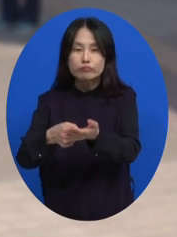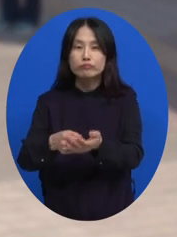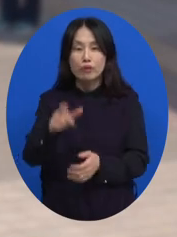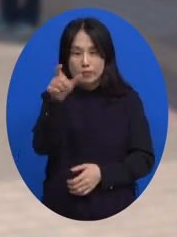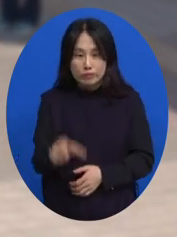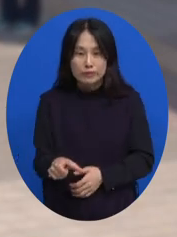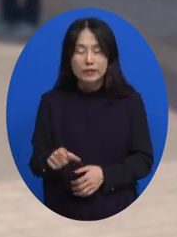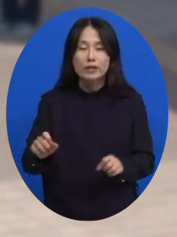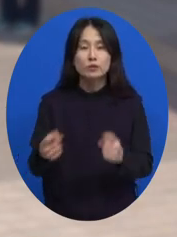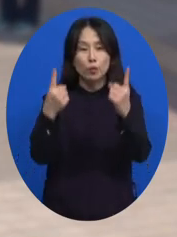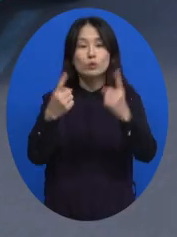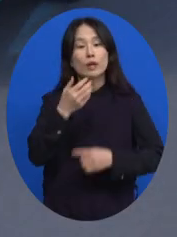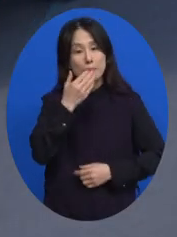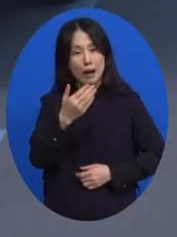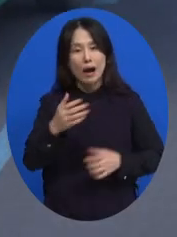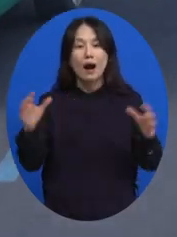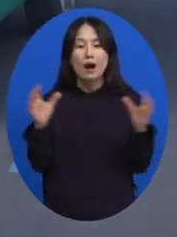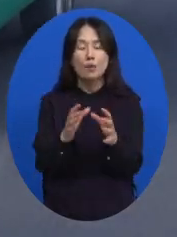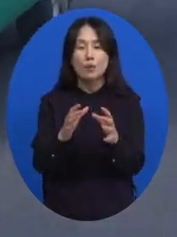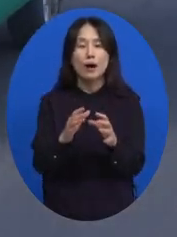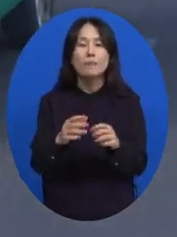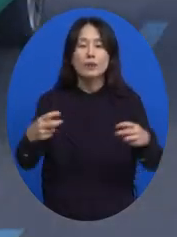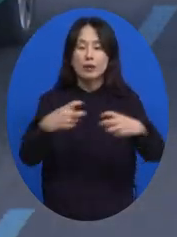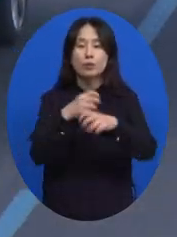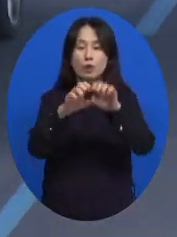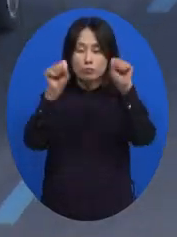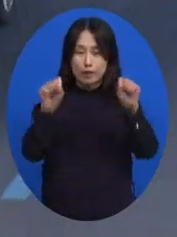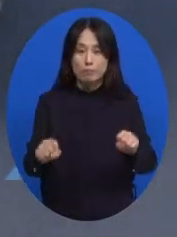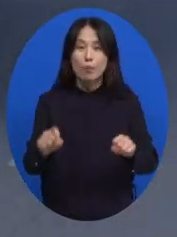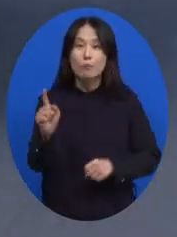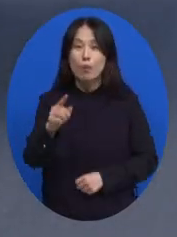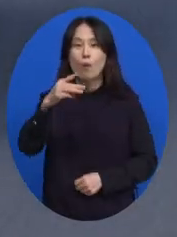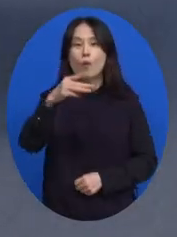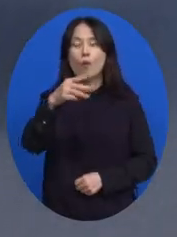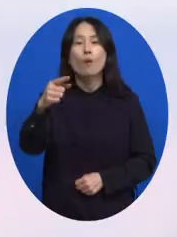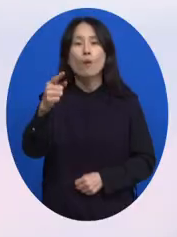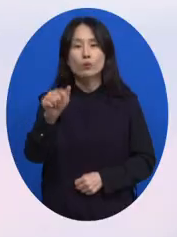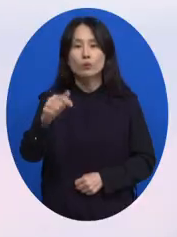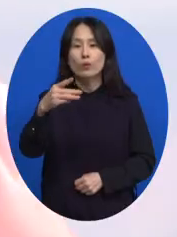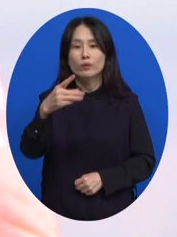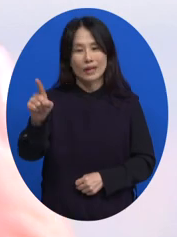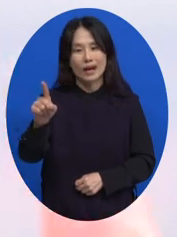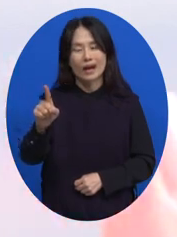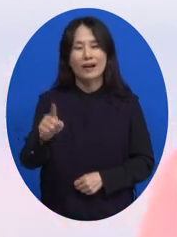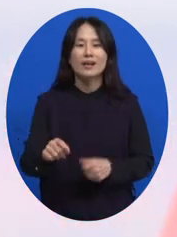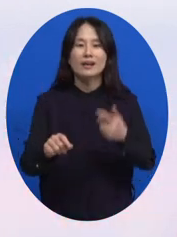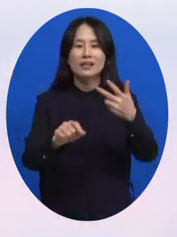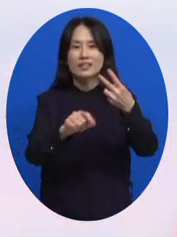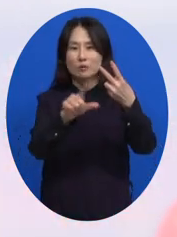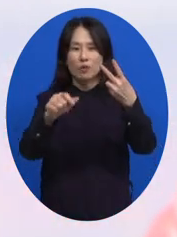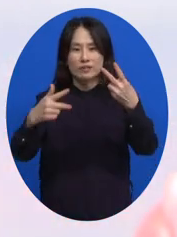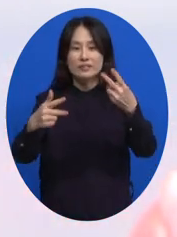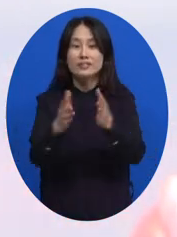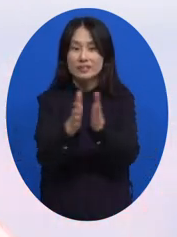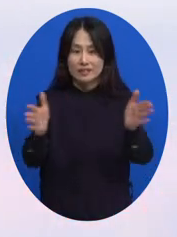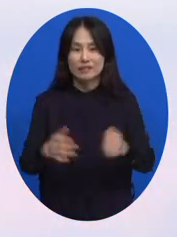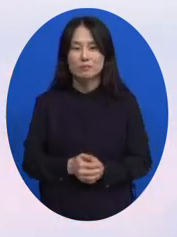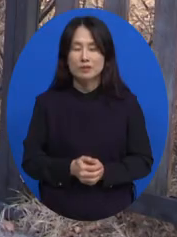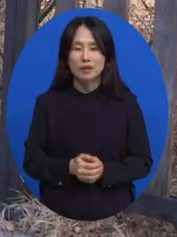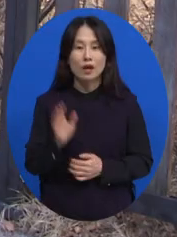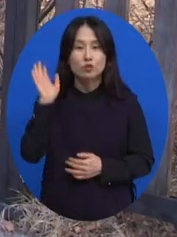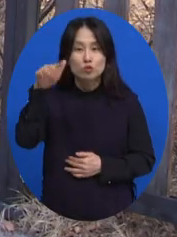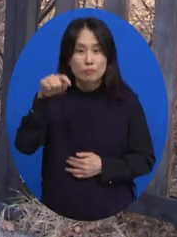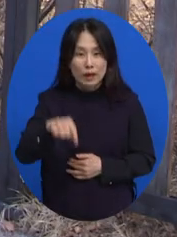있는 통합교통 플랫폼 똑타가 7일 출시됐습니다. 우선 출발지와 목적지를